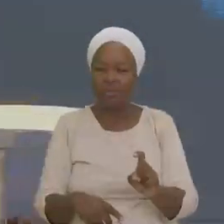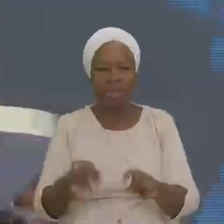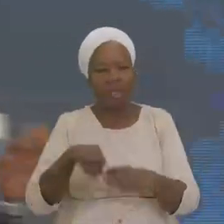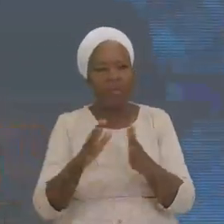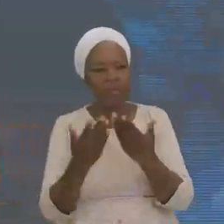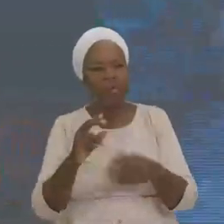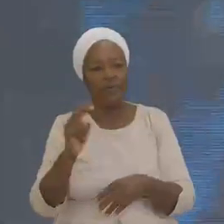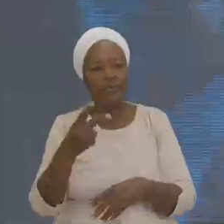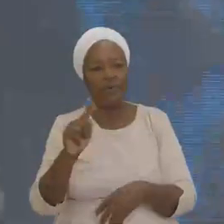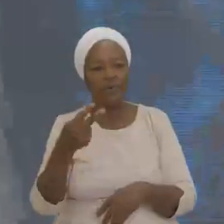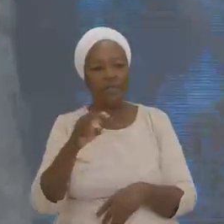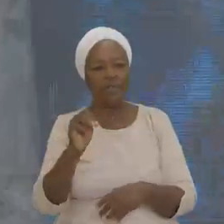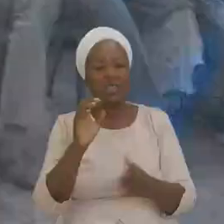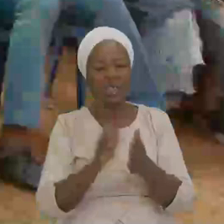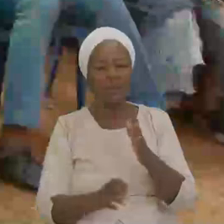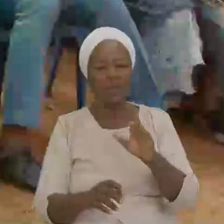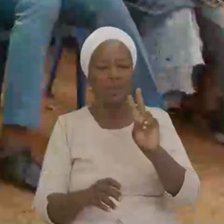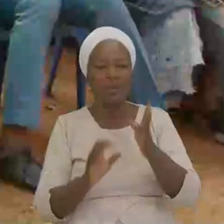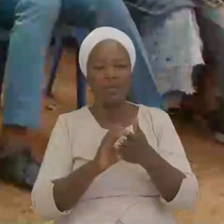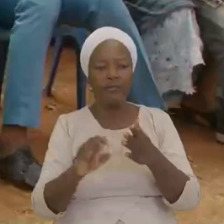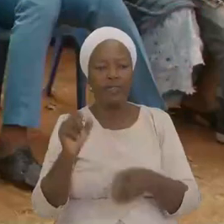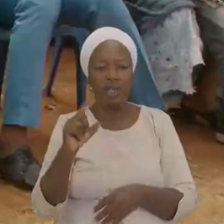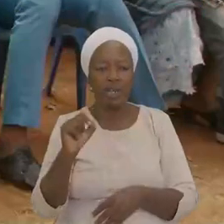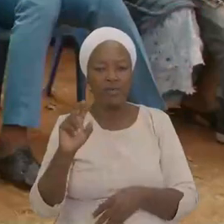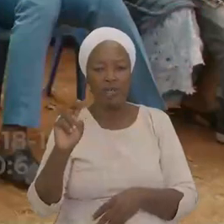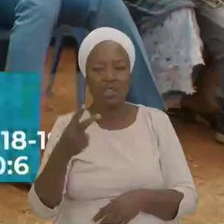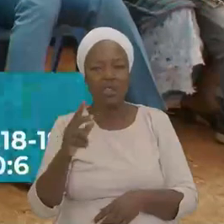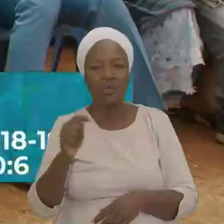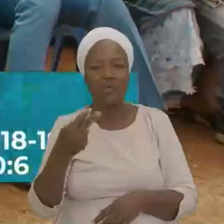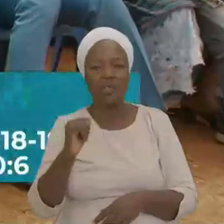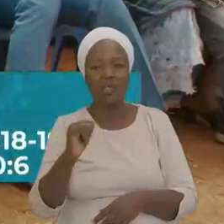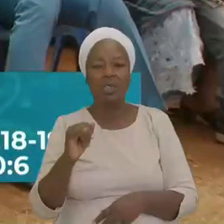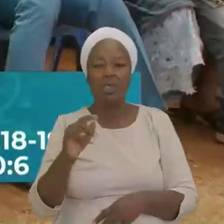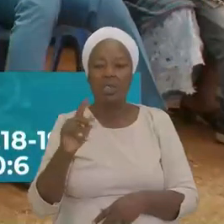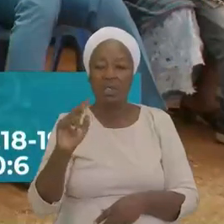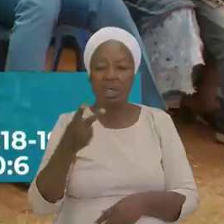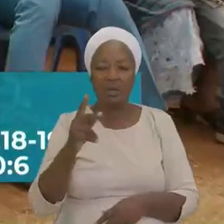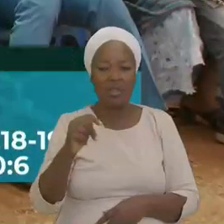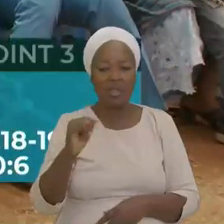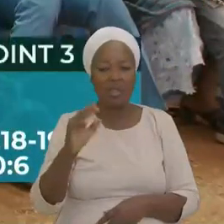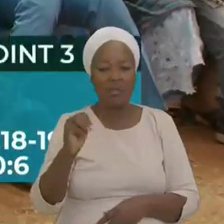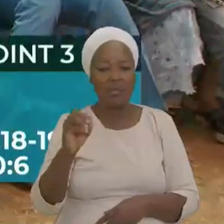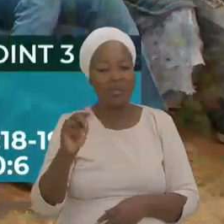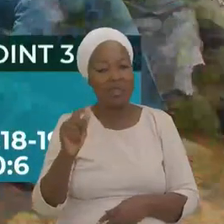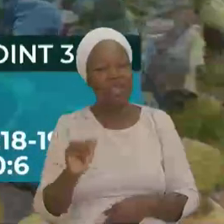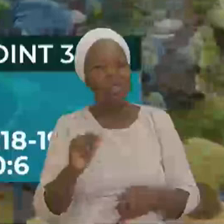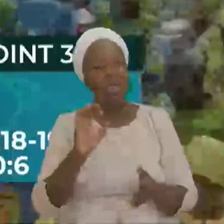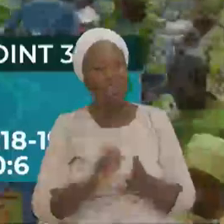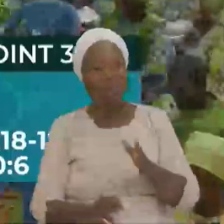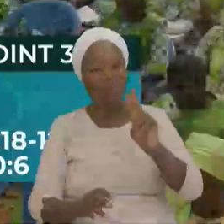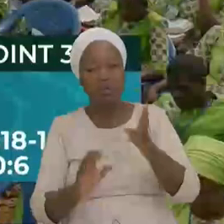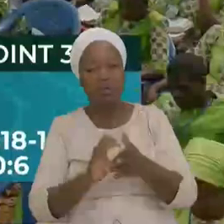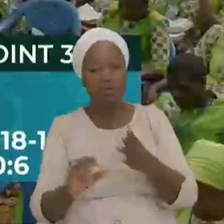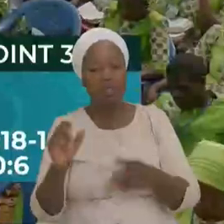Comment cela se passe? En 2 Timothée chapitre 2, le verset 11.